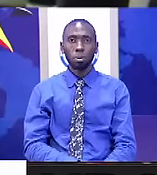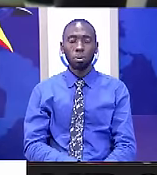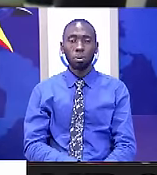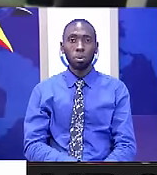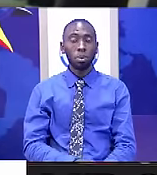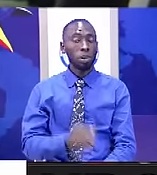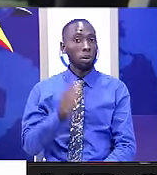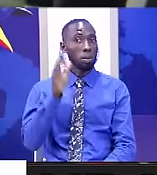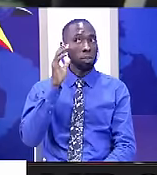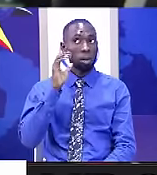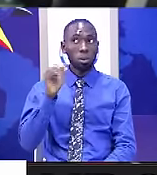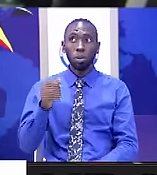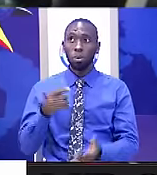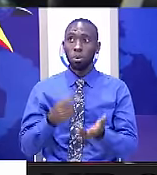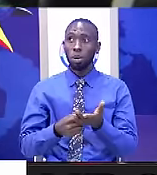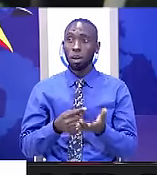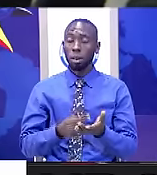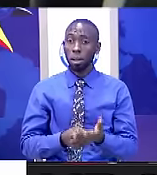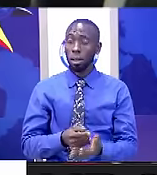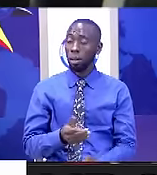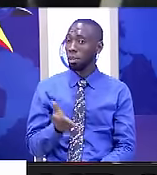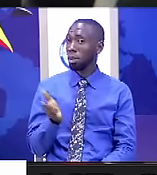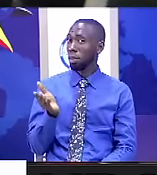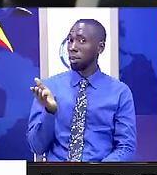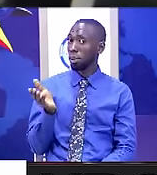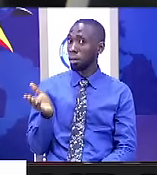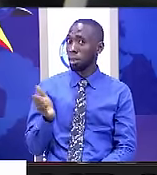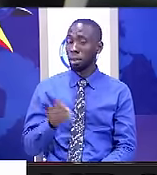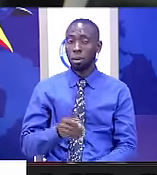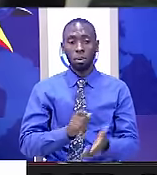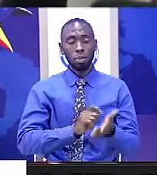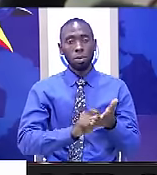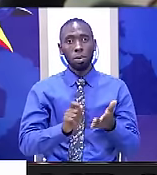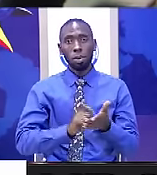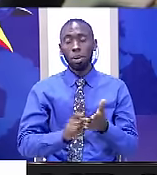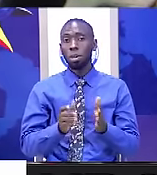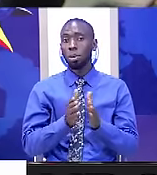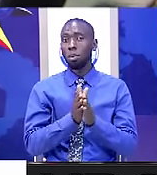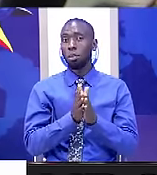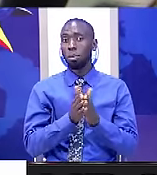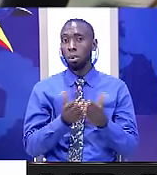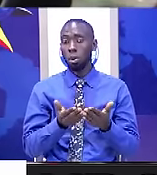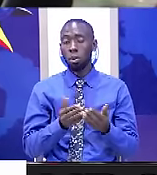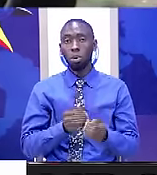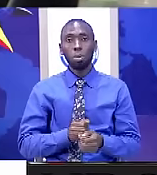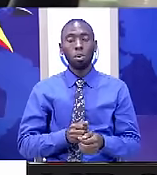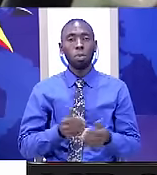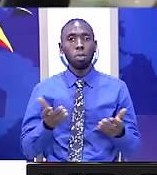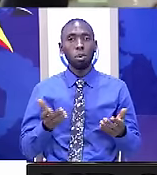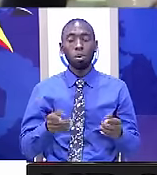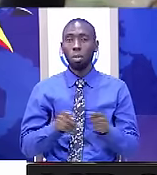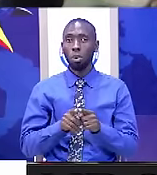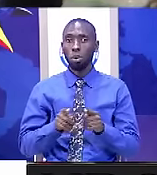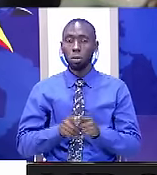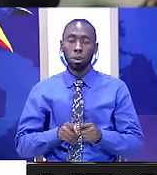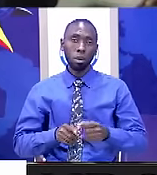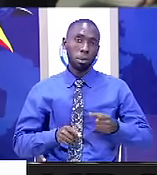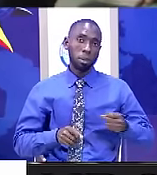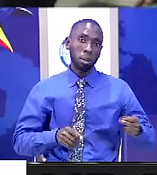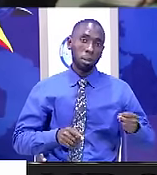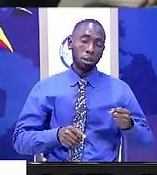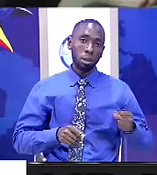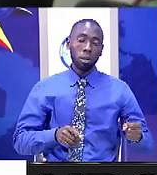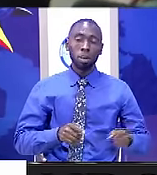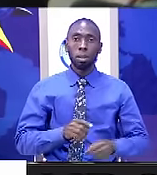Omukulembeze w'eggwanga awonga we tumulaba ali mu kuwandiika mu kitabo ky'abakungubazi wali ku mukono gwe ogwa ddyo ye mukyala